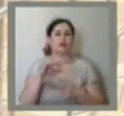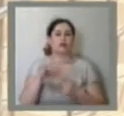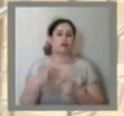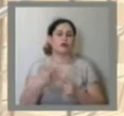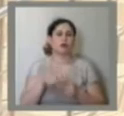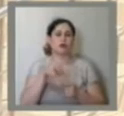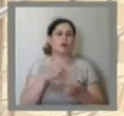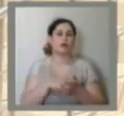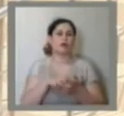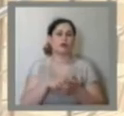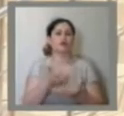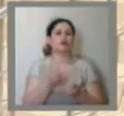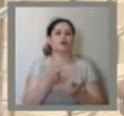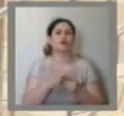у руці,